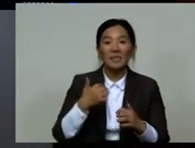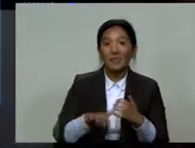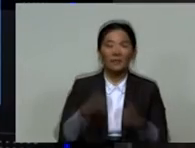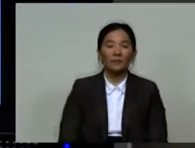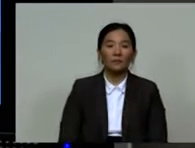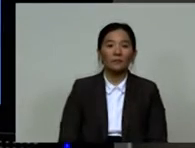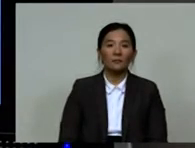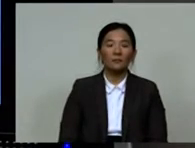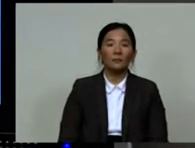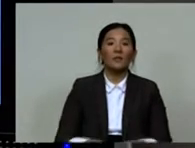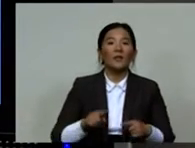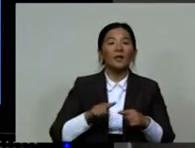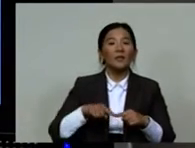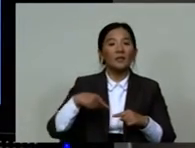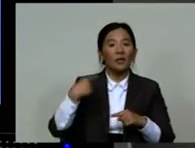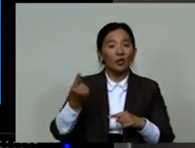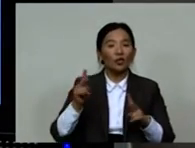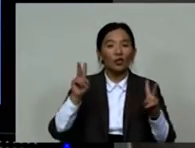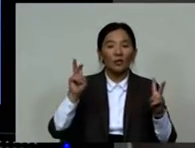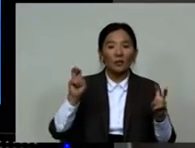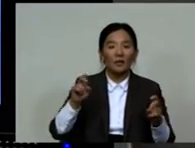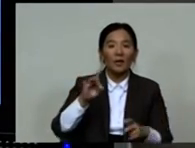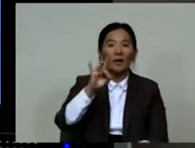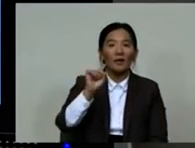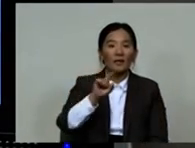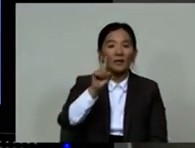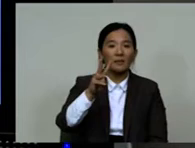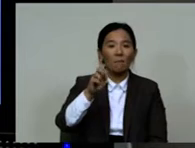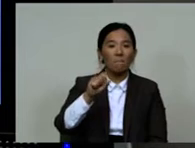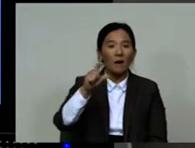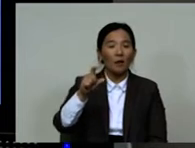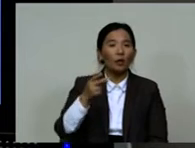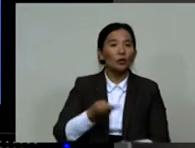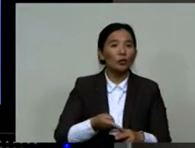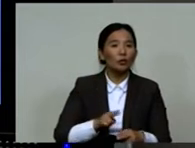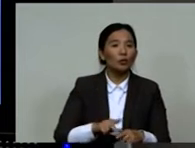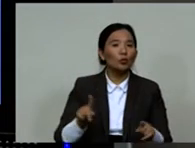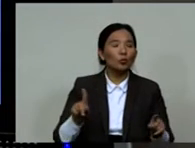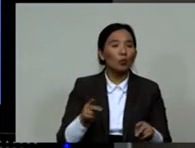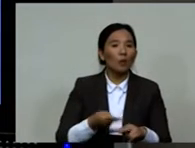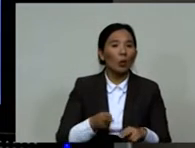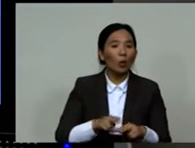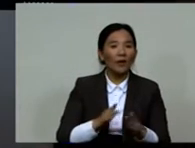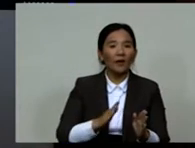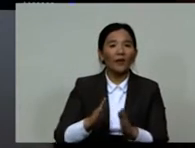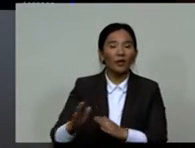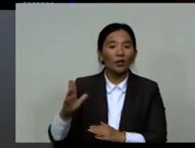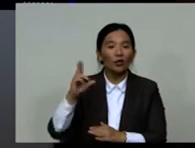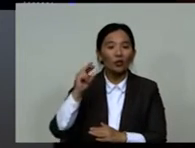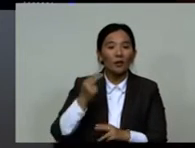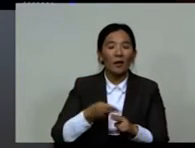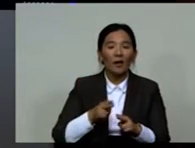арифметическое. Следующий термин – размах. Что такое размах ряда чисел?